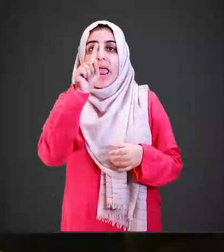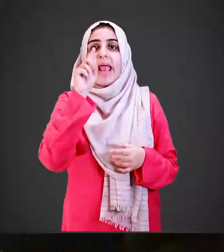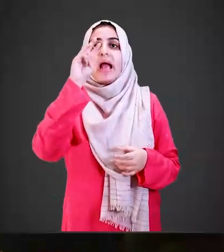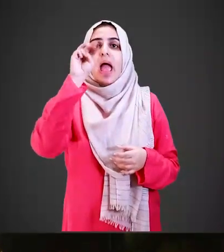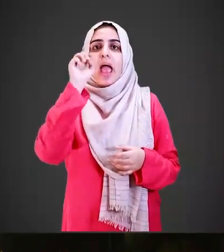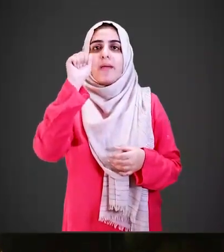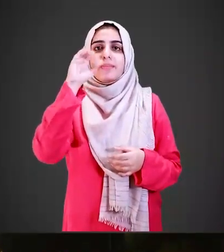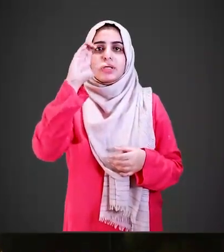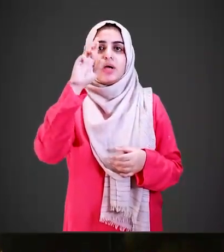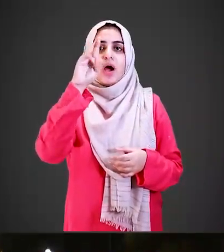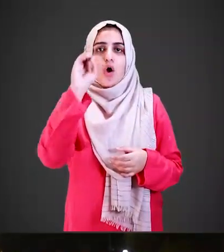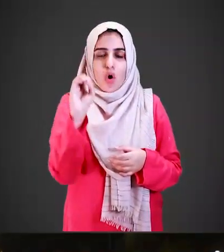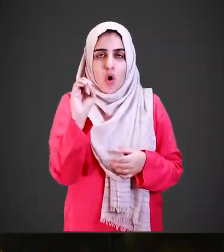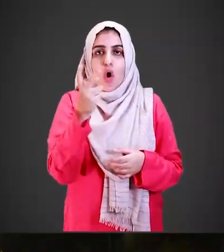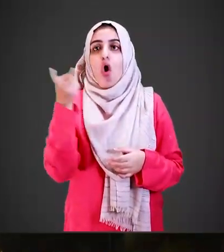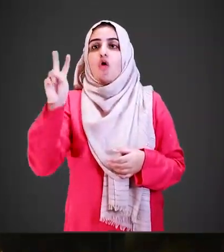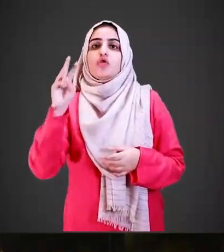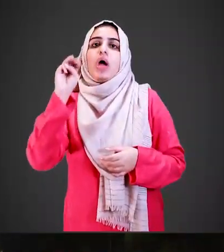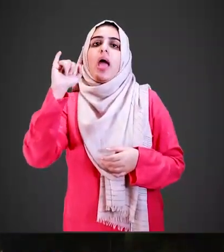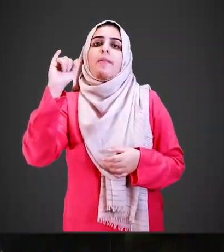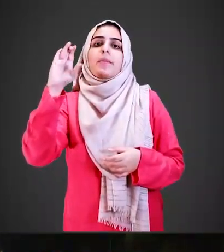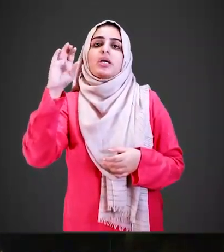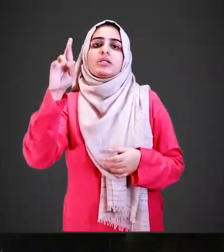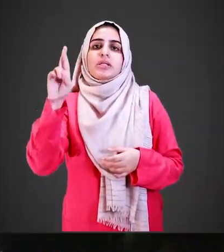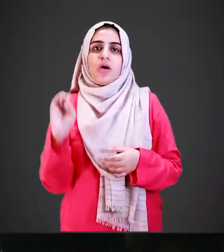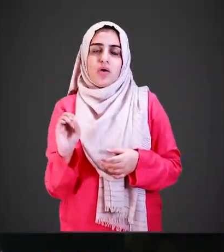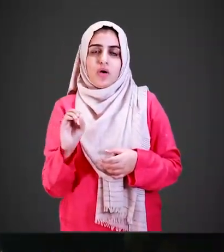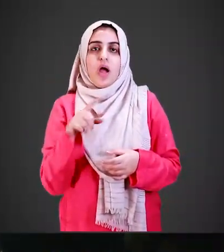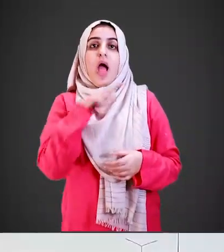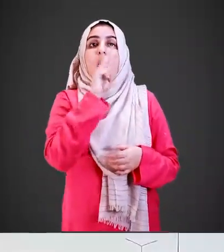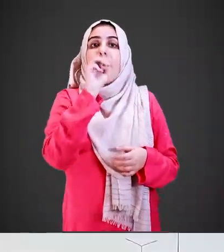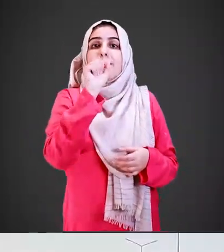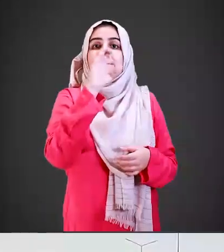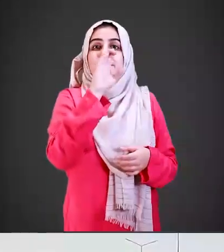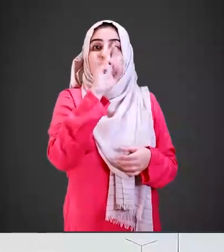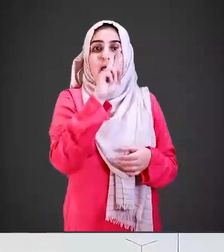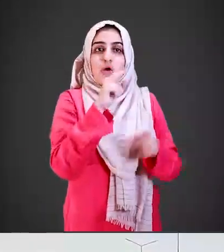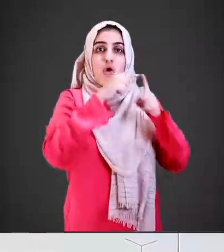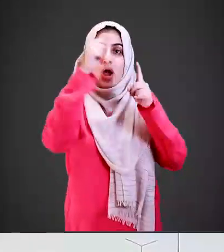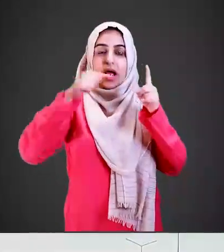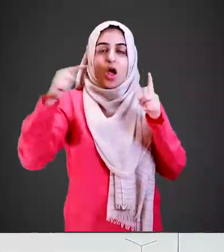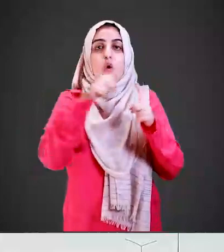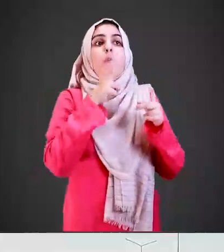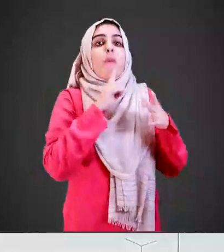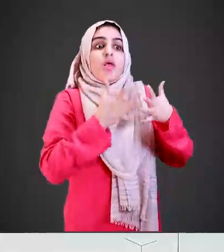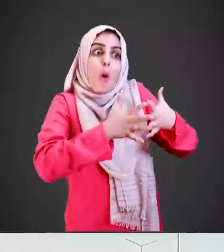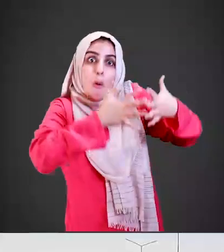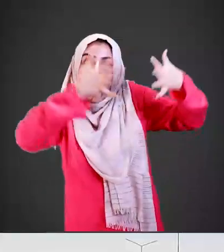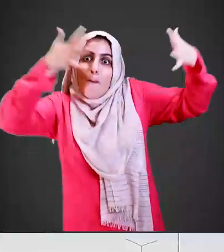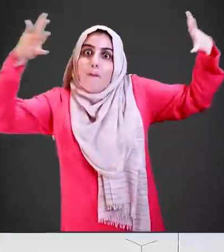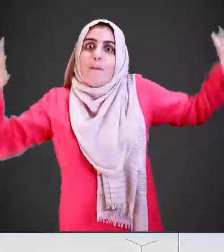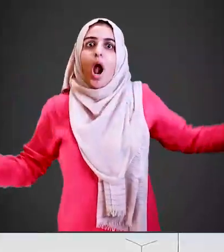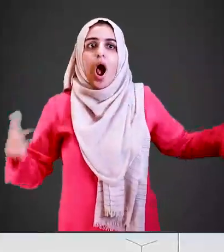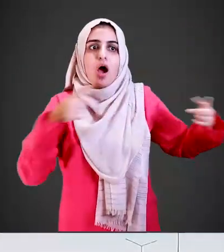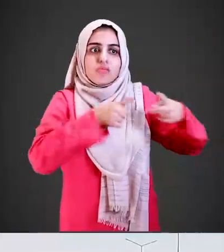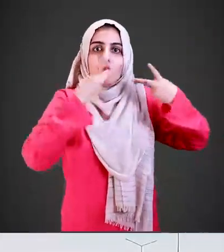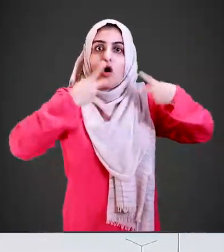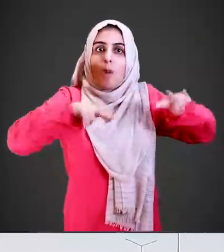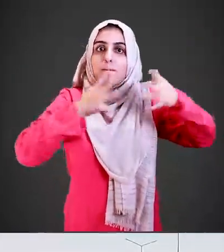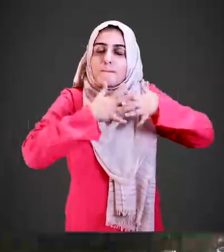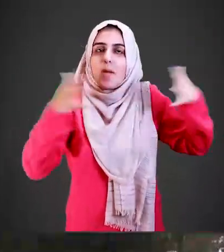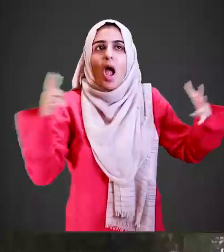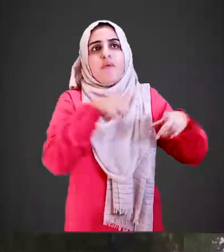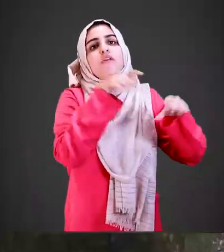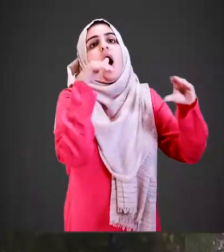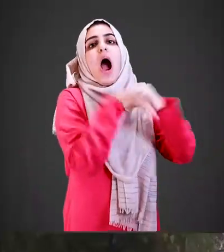मैक्रो इकनॉमिक्स है और एक माइक्रो इकनॉमिक्स है। मैक्रो इकनॉमिक्स नाम से ज़ाहिर है बड़े लेवल पे, मैक्रो लेवल पे जो काम करती है, जिसके